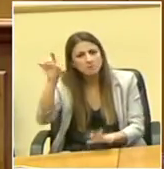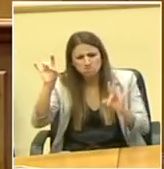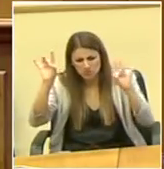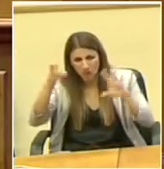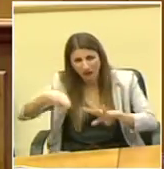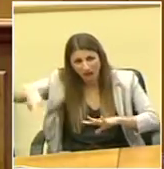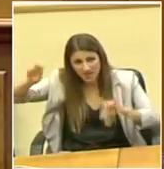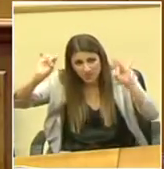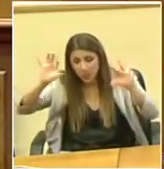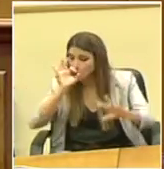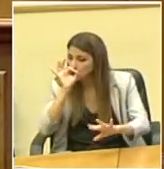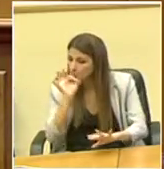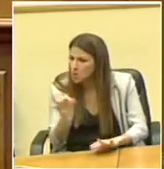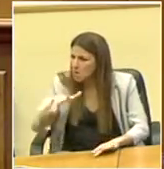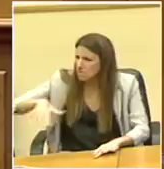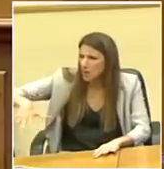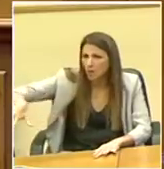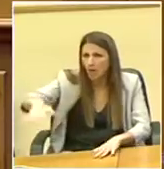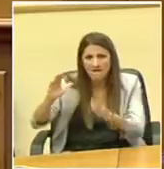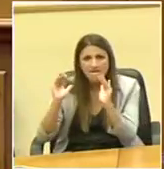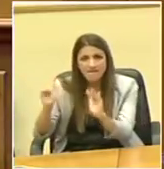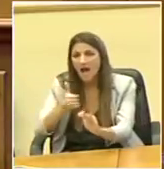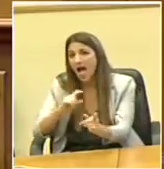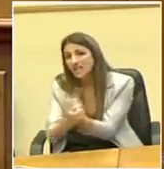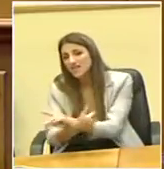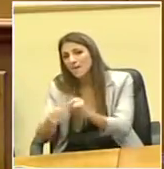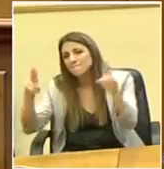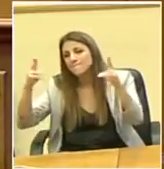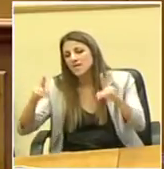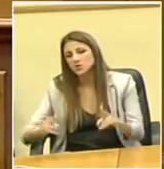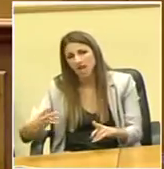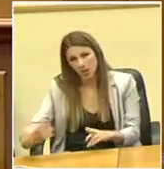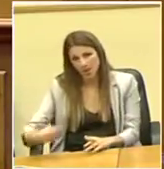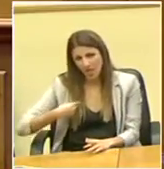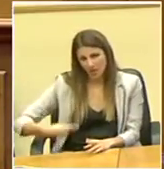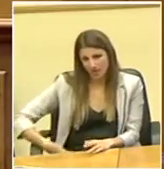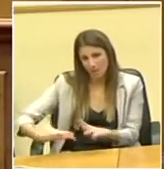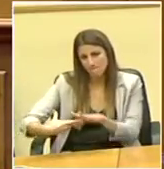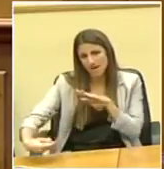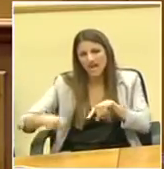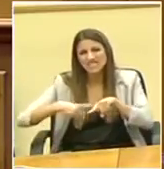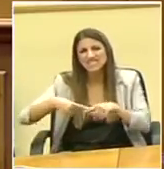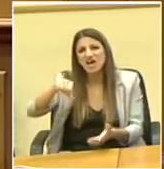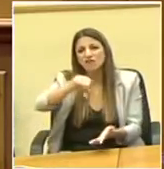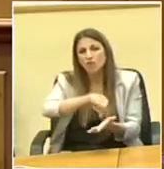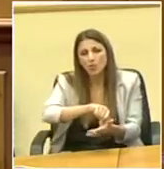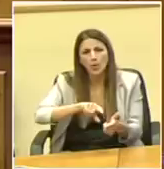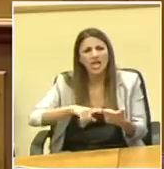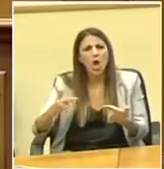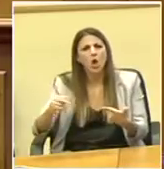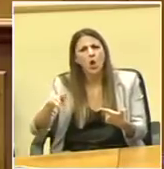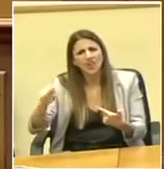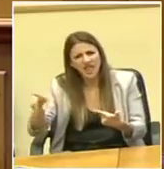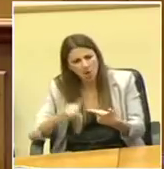αύξηση σε καμία ζώνη, αλλά μόνο μειώσεις. Σε άλλους δήμους όπως η Σταυρούπολη, Πολύχνη, Κορδελιό,